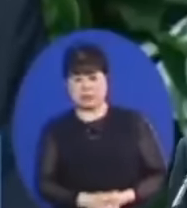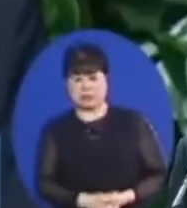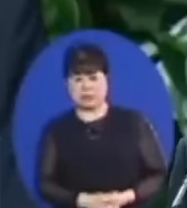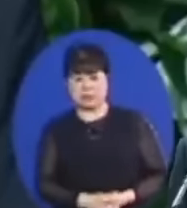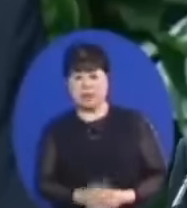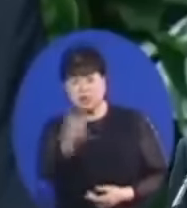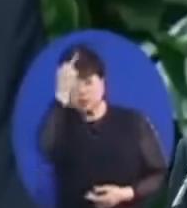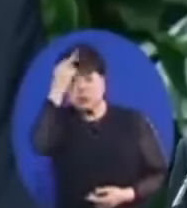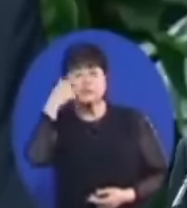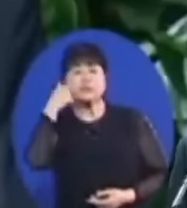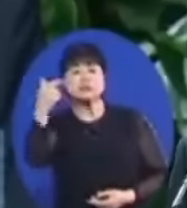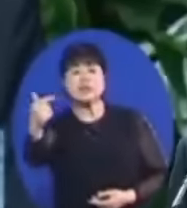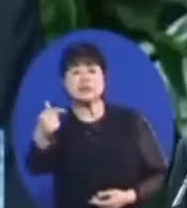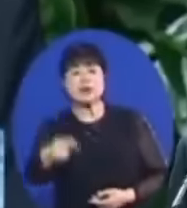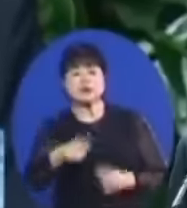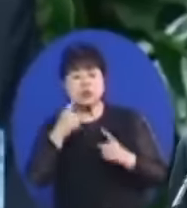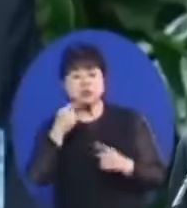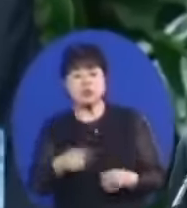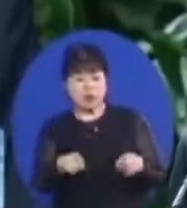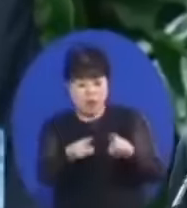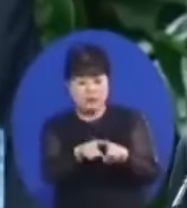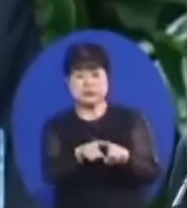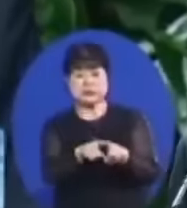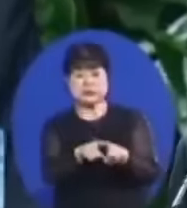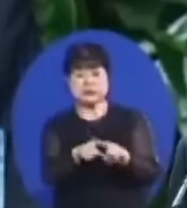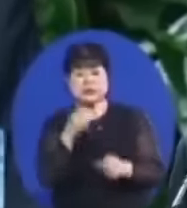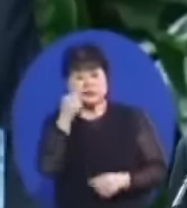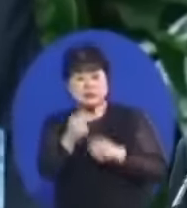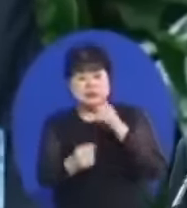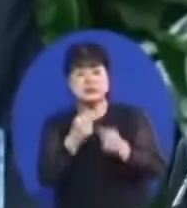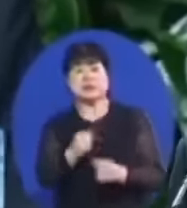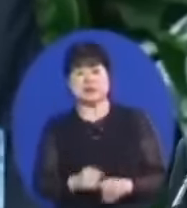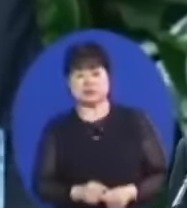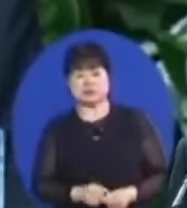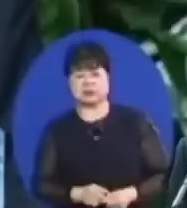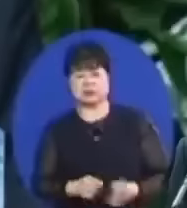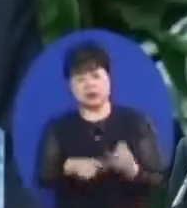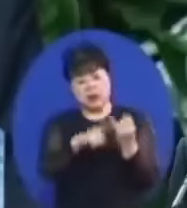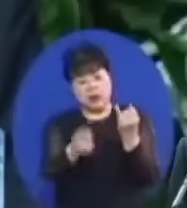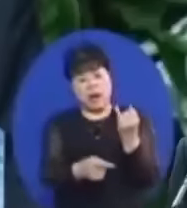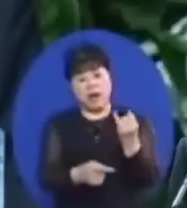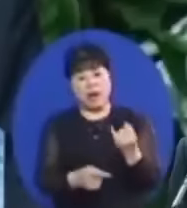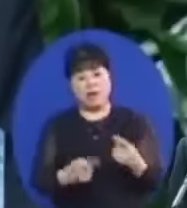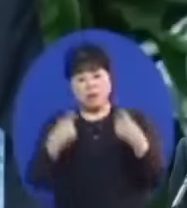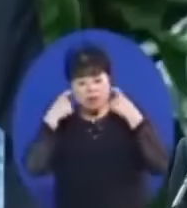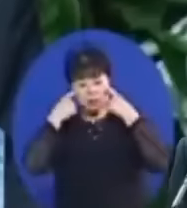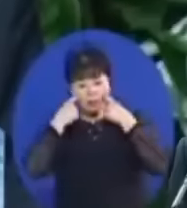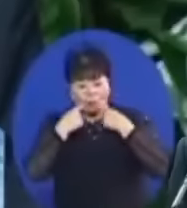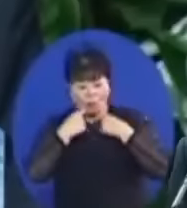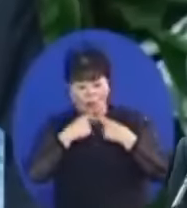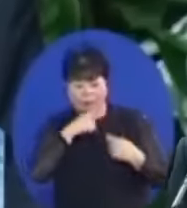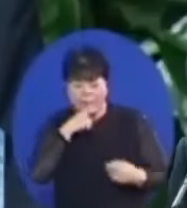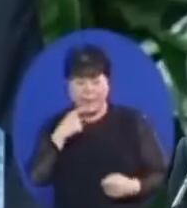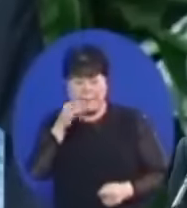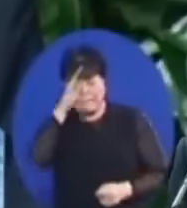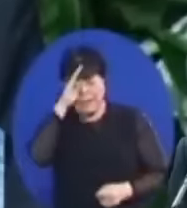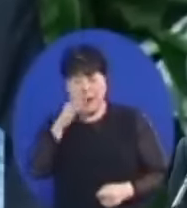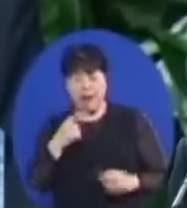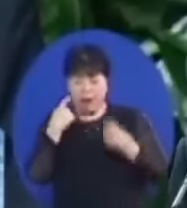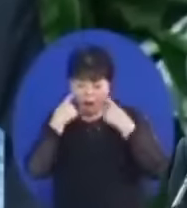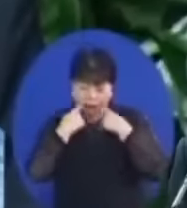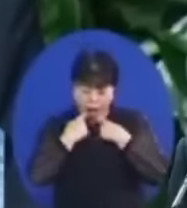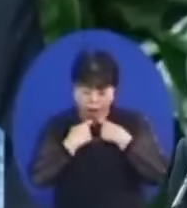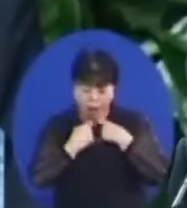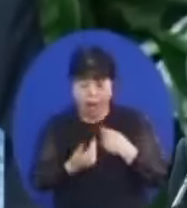저하고 최하실 목사님하고 그 집에 뛰어갔습니다. 산모는 너무 못 먹어서 몸이 약하고 폐병까지 걸렸으니 혼자